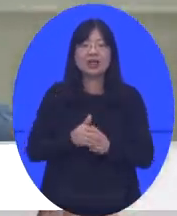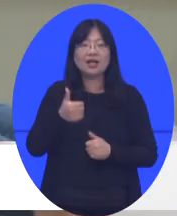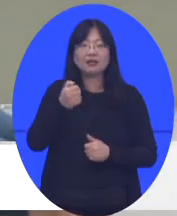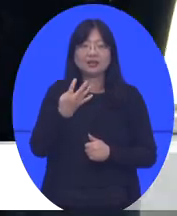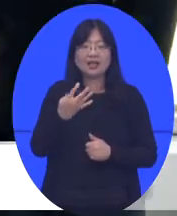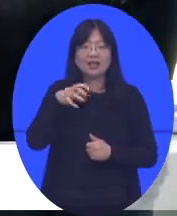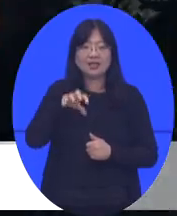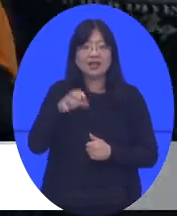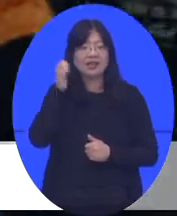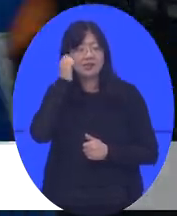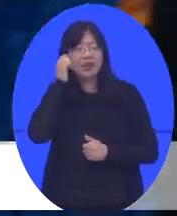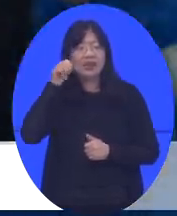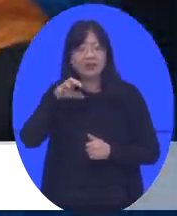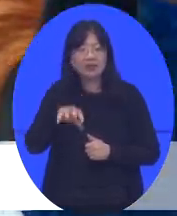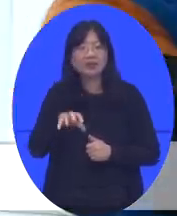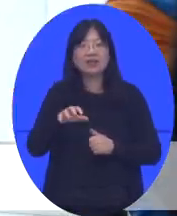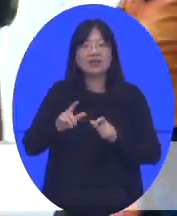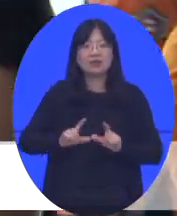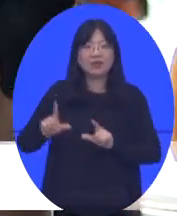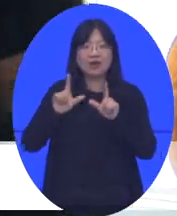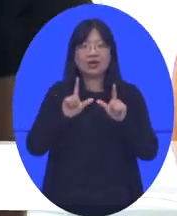숙박시설에서 머무는 잼버리 참가 대원은